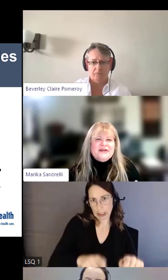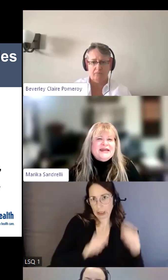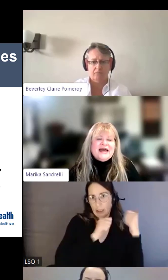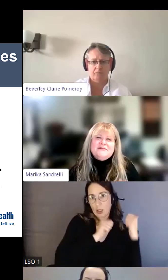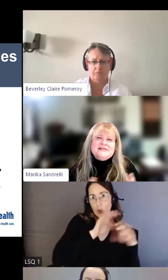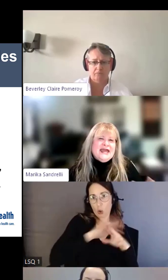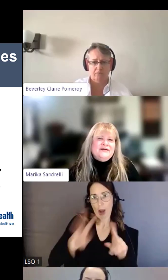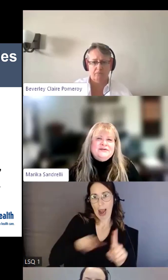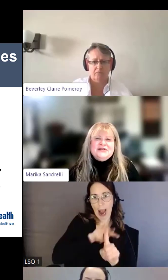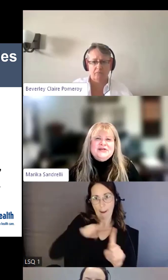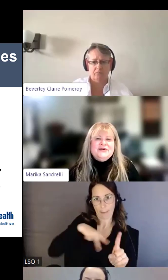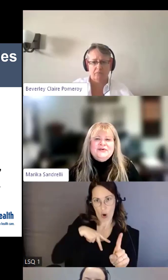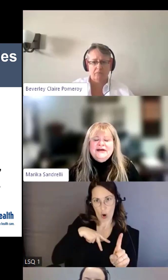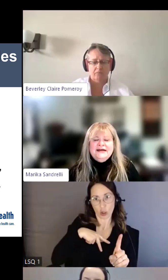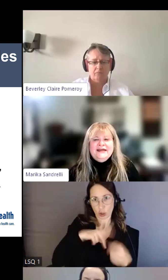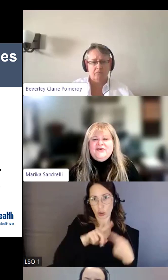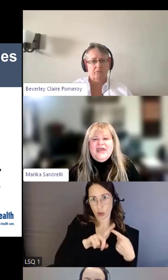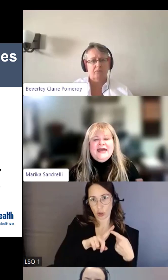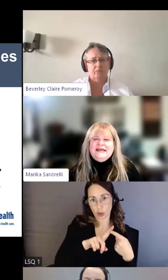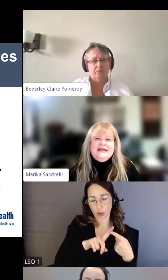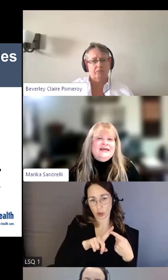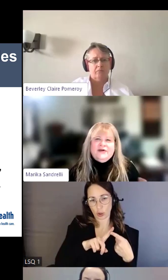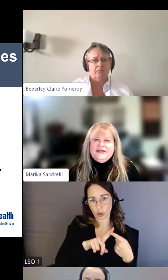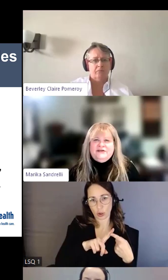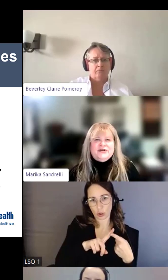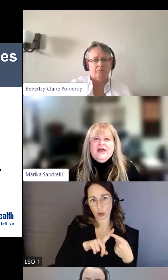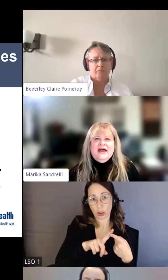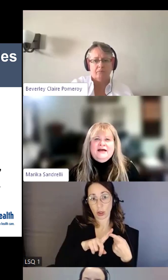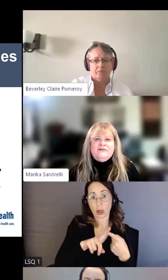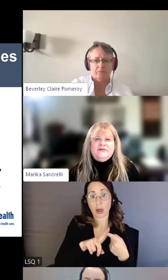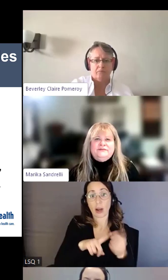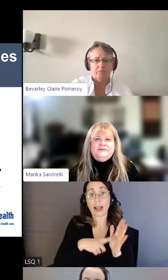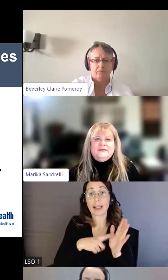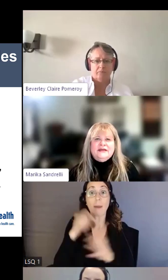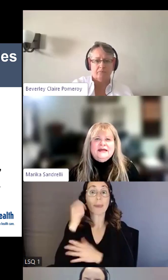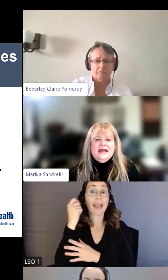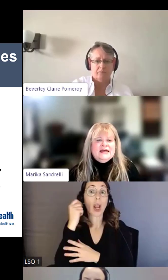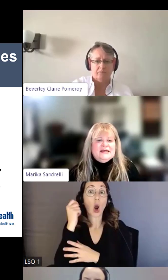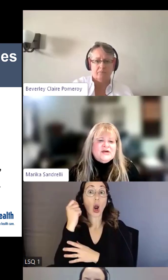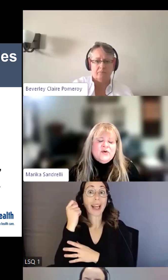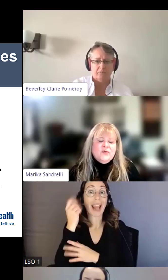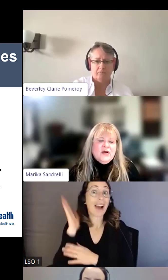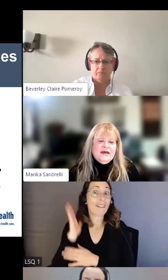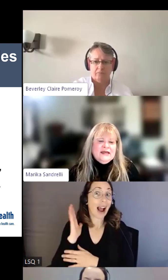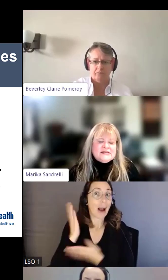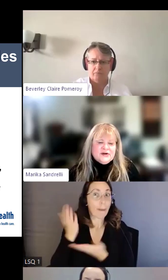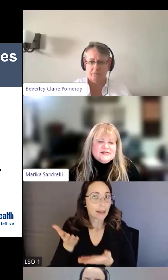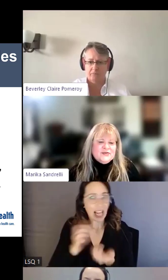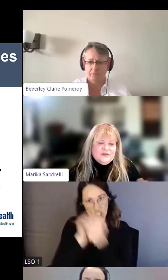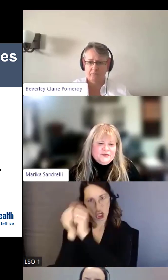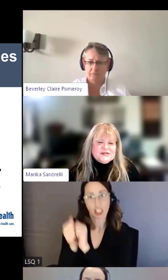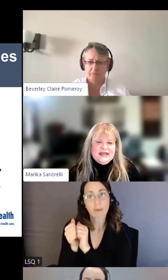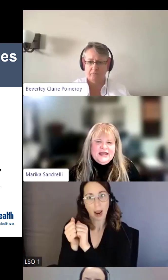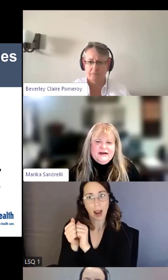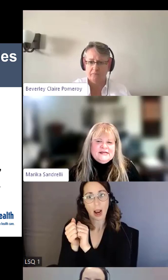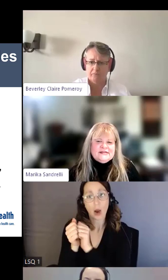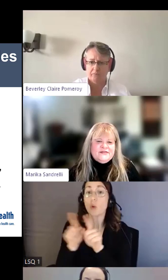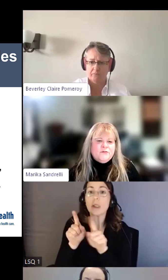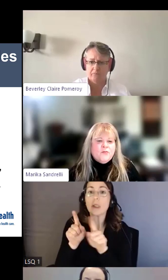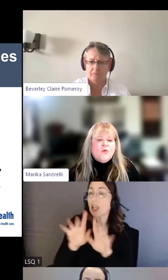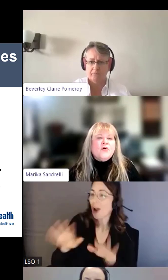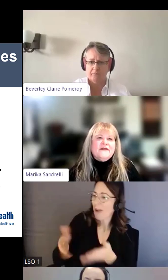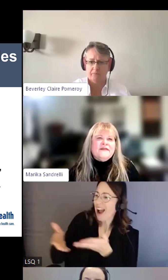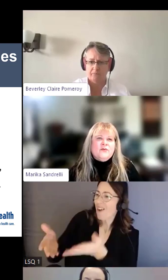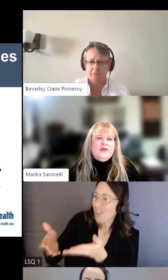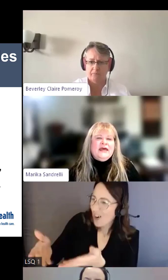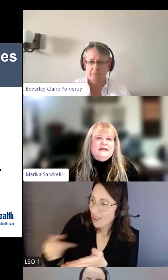théorie. Et on ne peut pas donner ce qu'on n'a pas reçu. Et ça commence par le premier élément. Plus